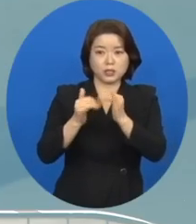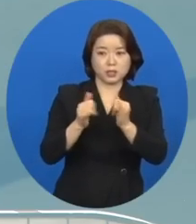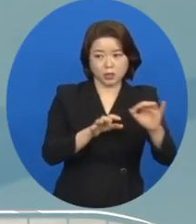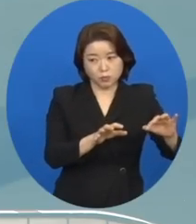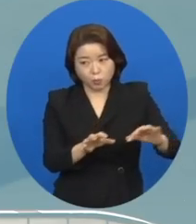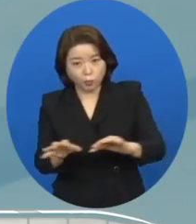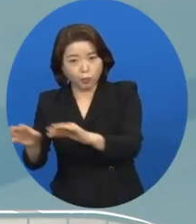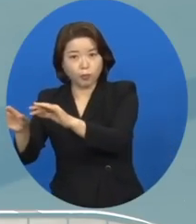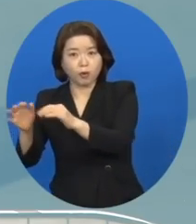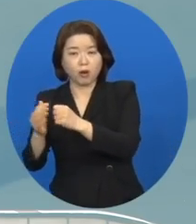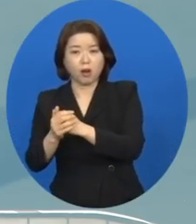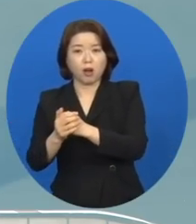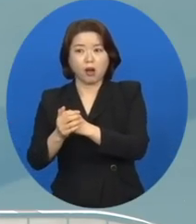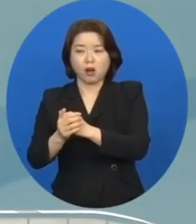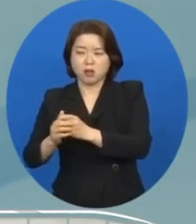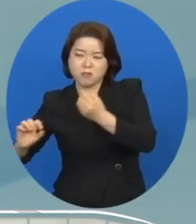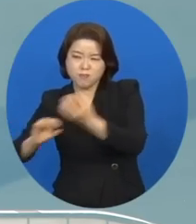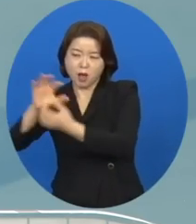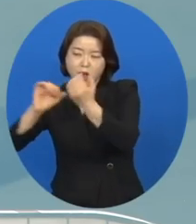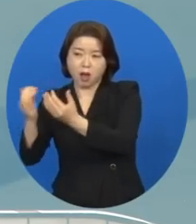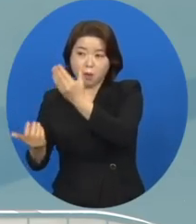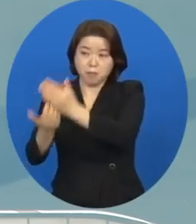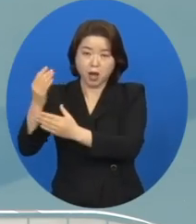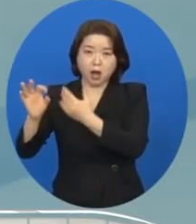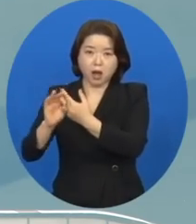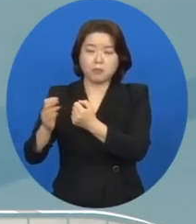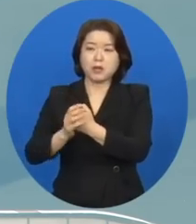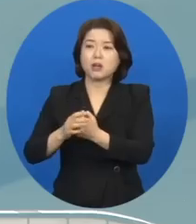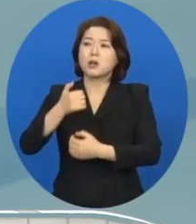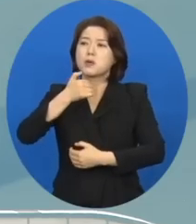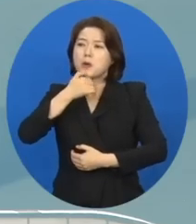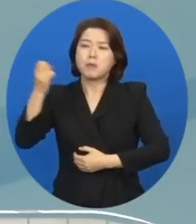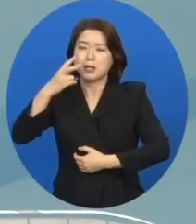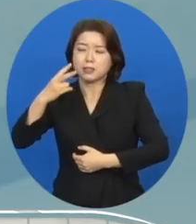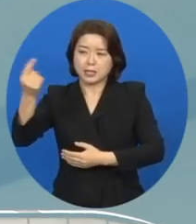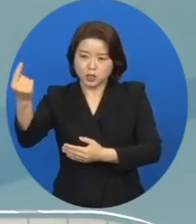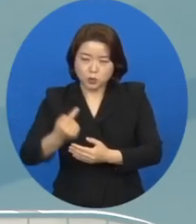따라갔다가 폭동을 일으키면 로마가 다시 쳐들어와서